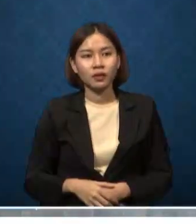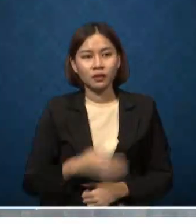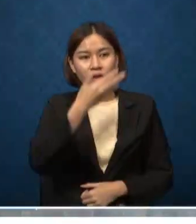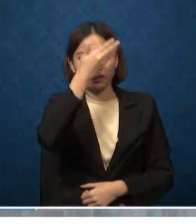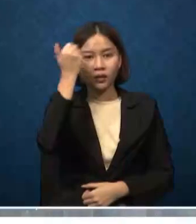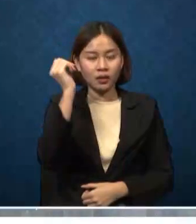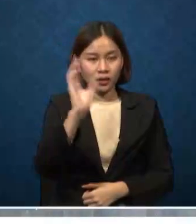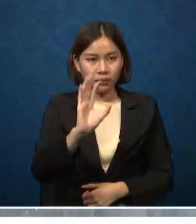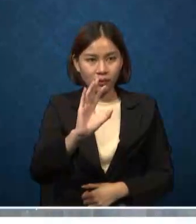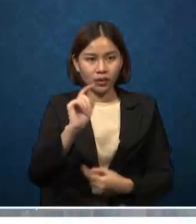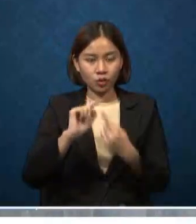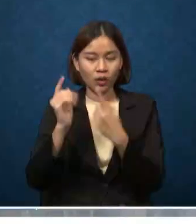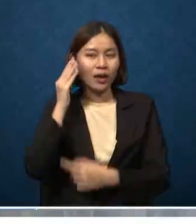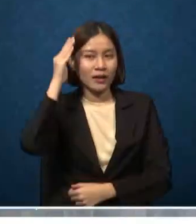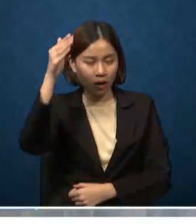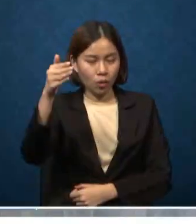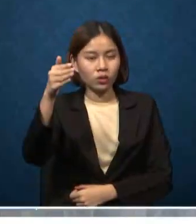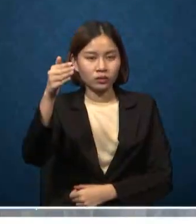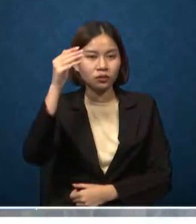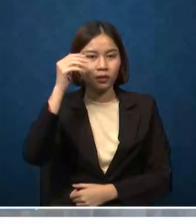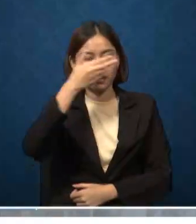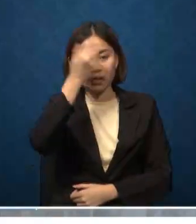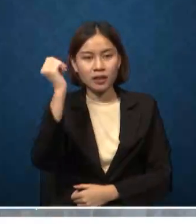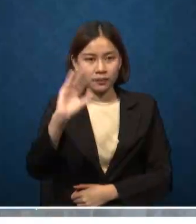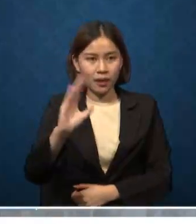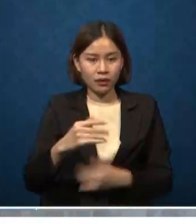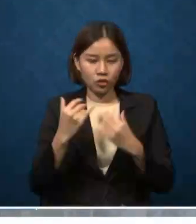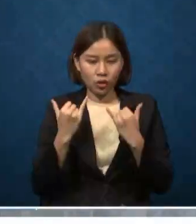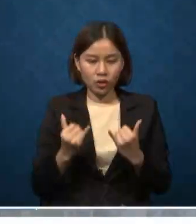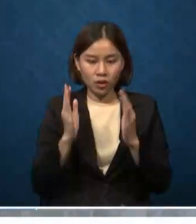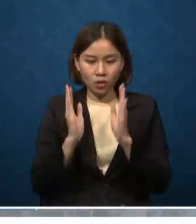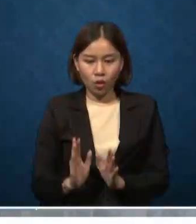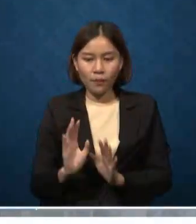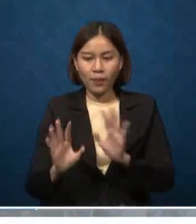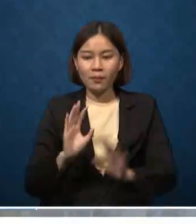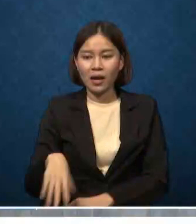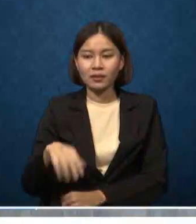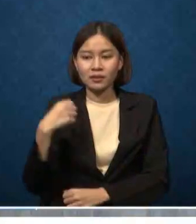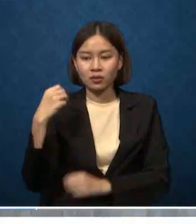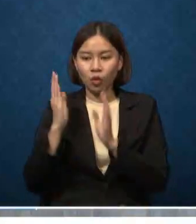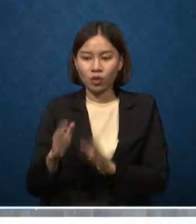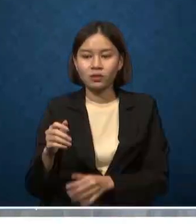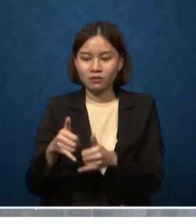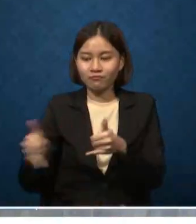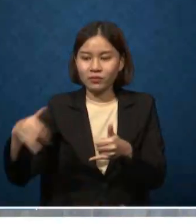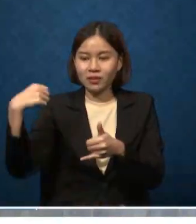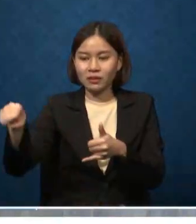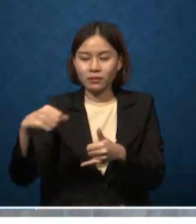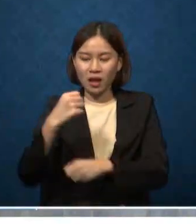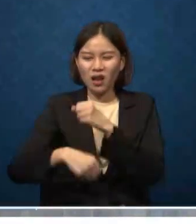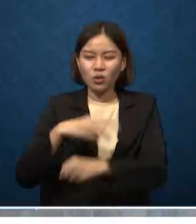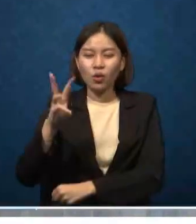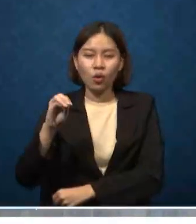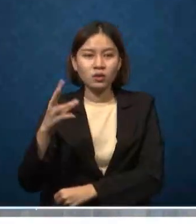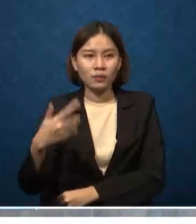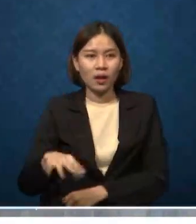เรื่องรับมืออนาคตด้วยปัจจุบันคนเดินมา 10คนก็ 60ปีขึ้นไป 2คนอีกไม่กี่